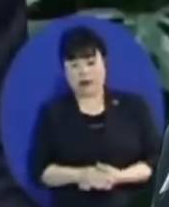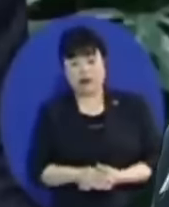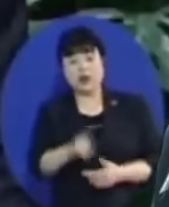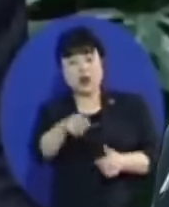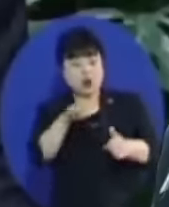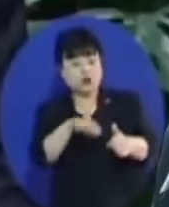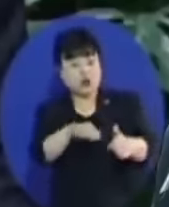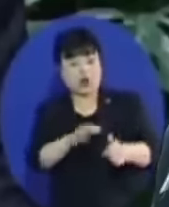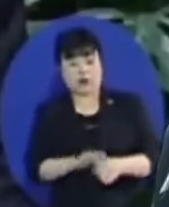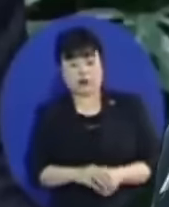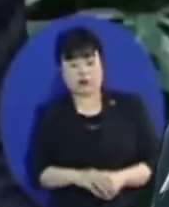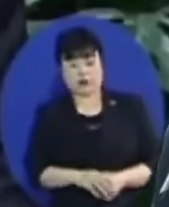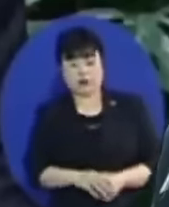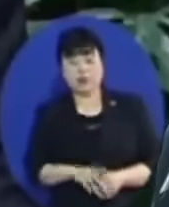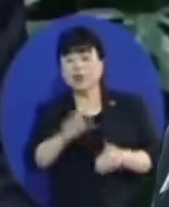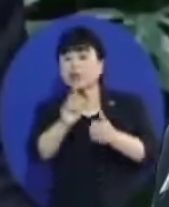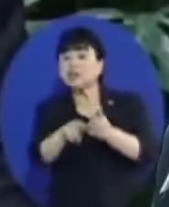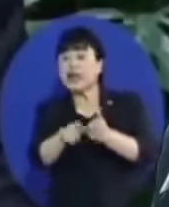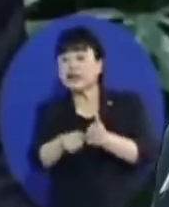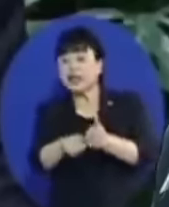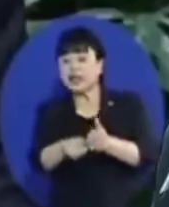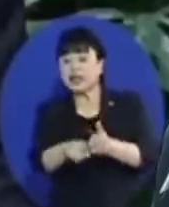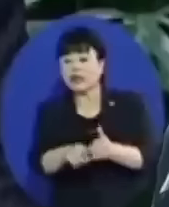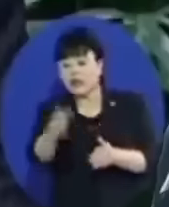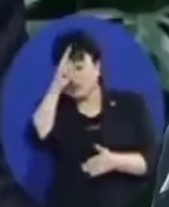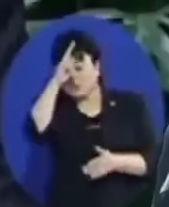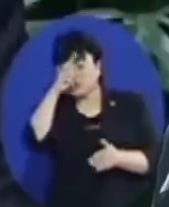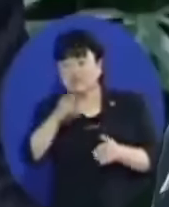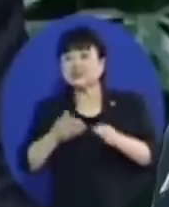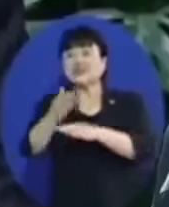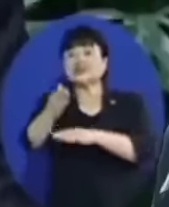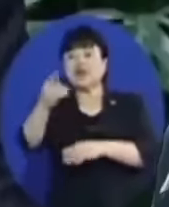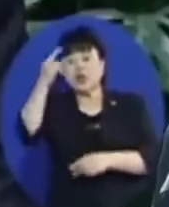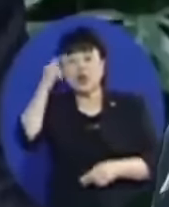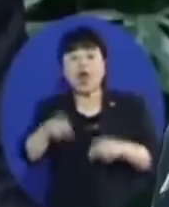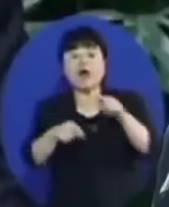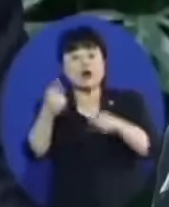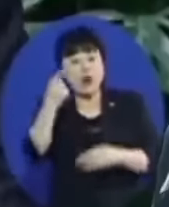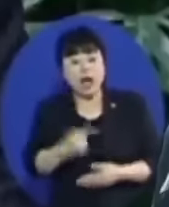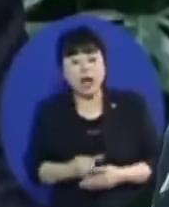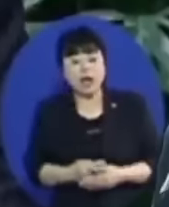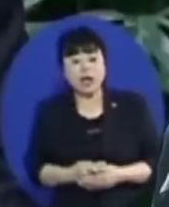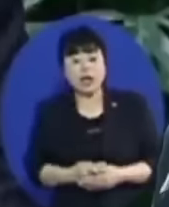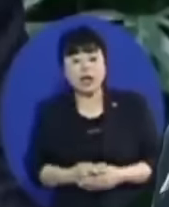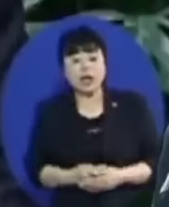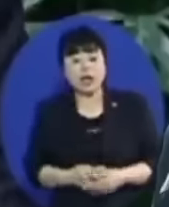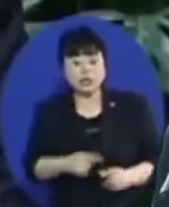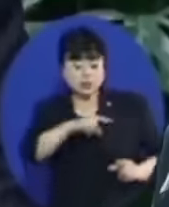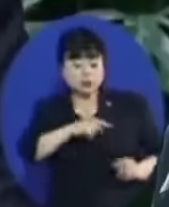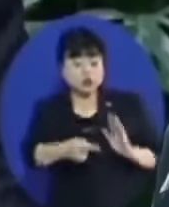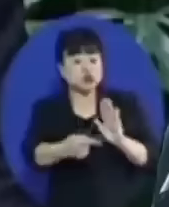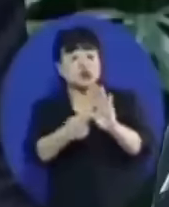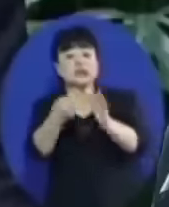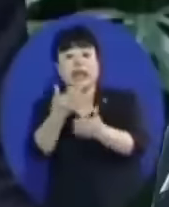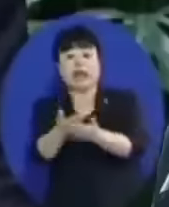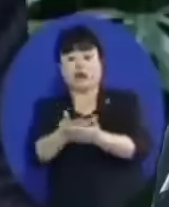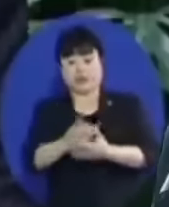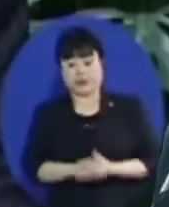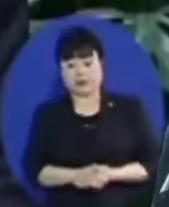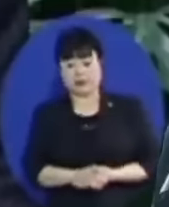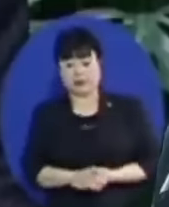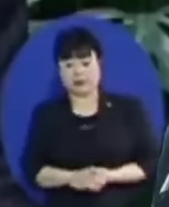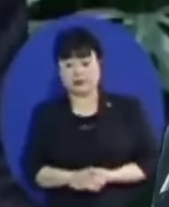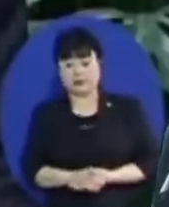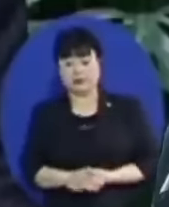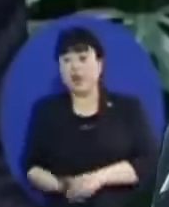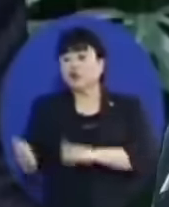여보시오, 이 시간에 통금 시간인데 어떻게 철뚝을 건넙니까? 신분증을 내놓으시오. 그러니까 그 사람이 아